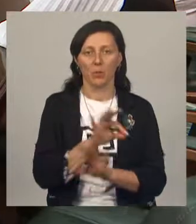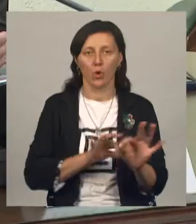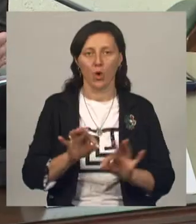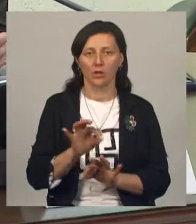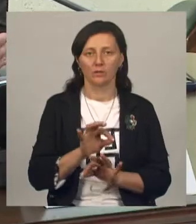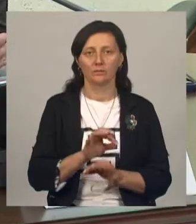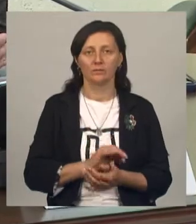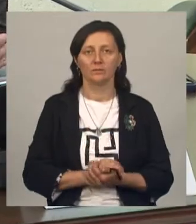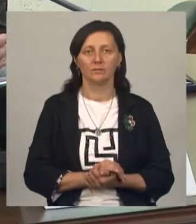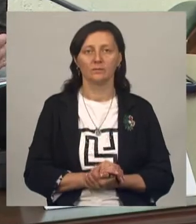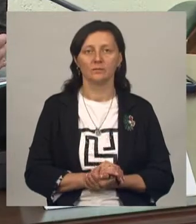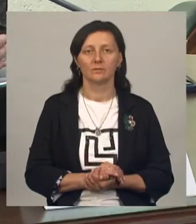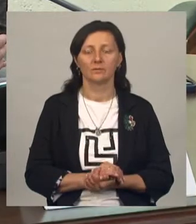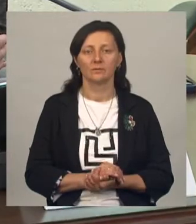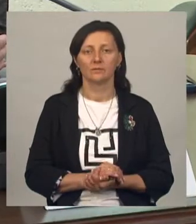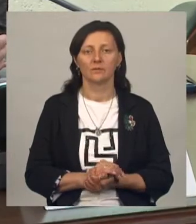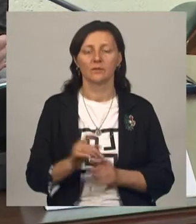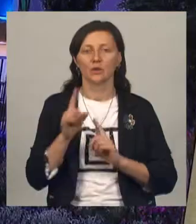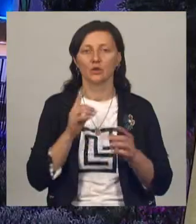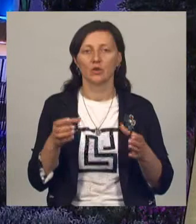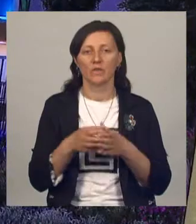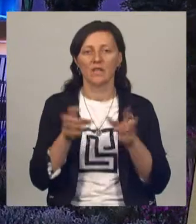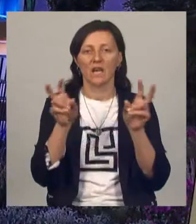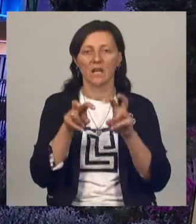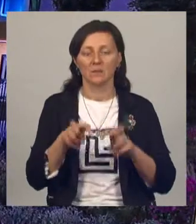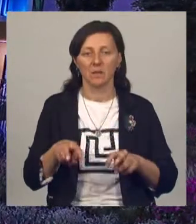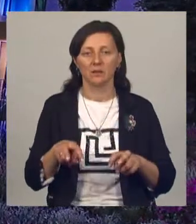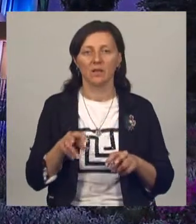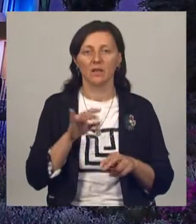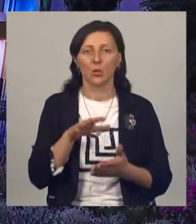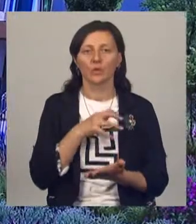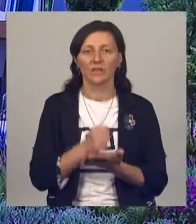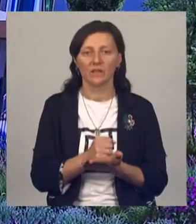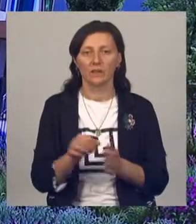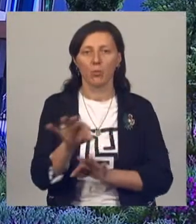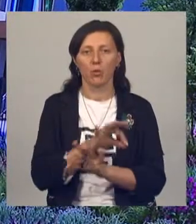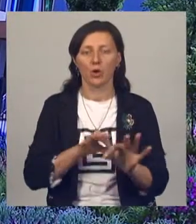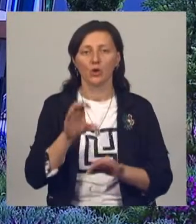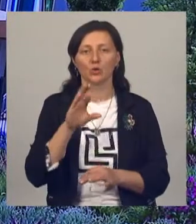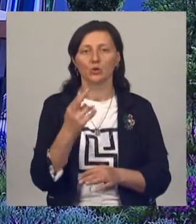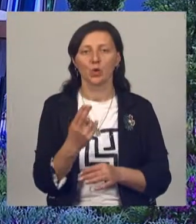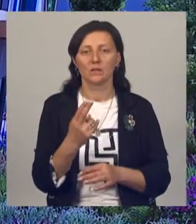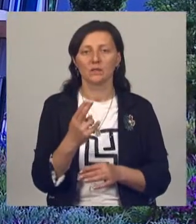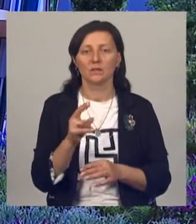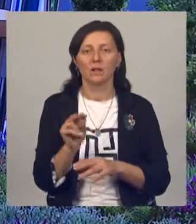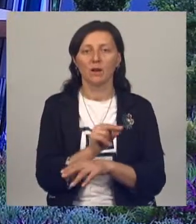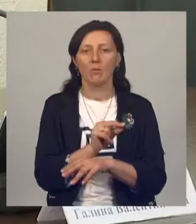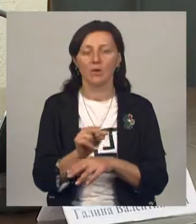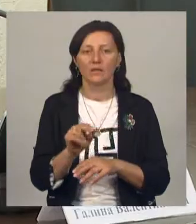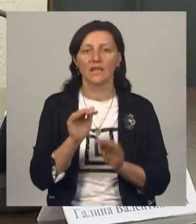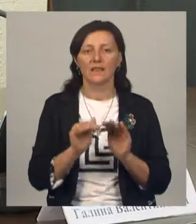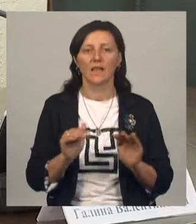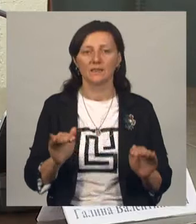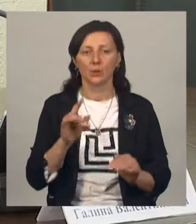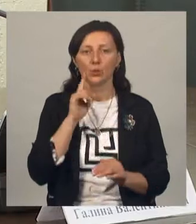юнис также совет рассмотрел и одобрил проект и кап ремонта фасадов и социальных объектов центра детского и юношеского